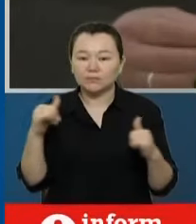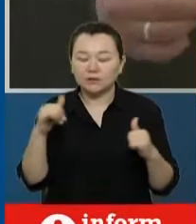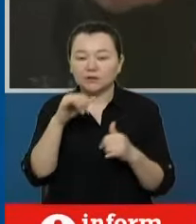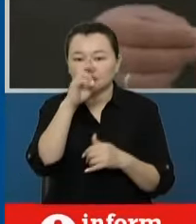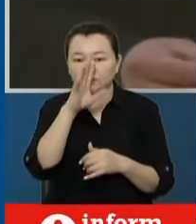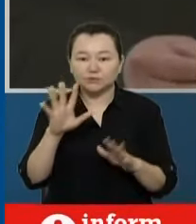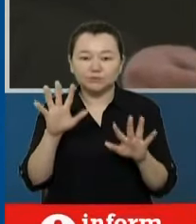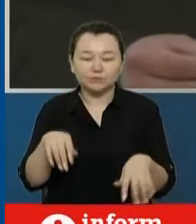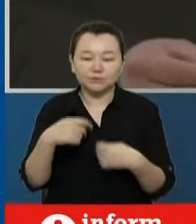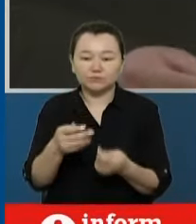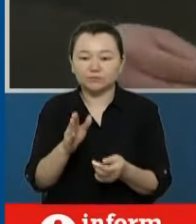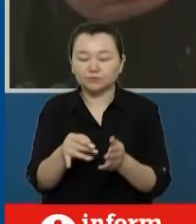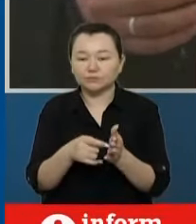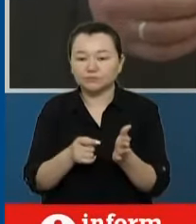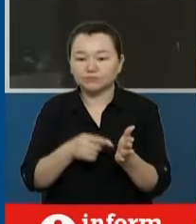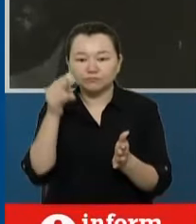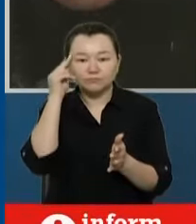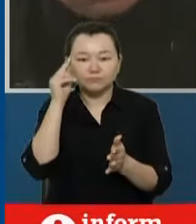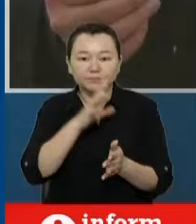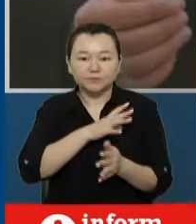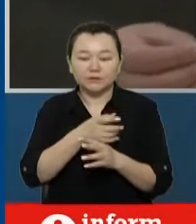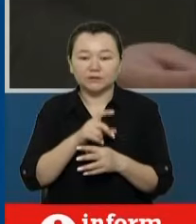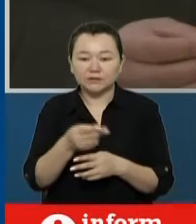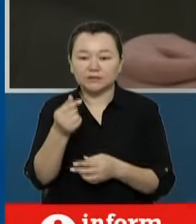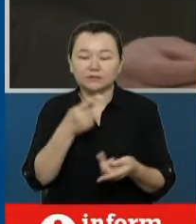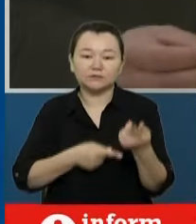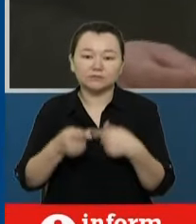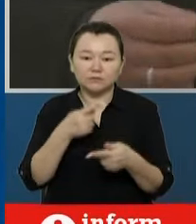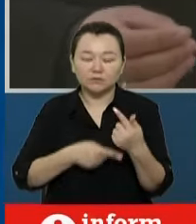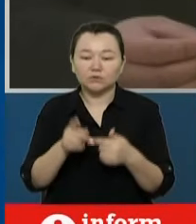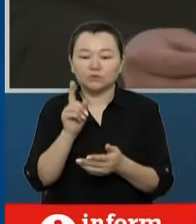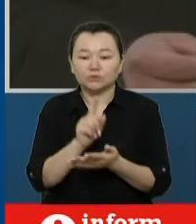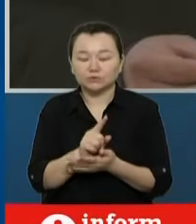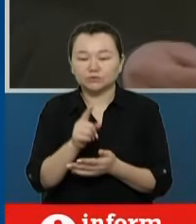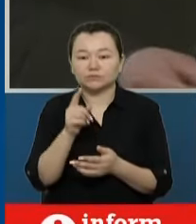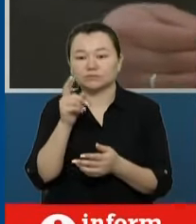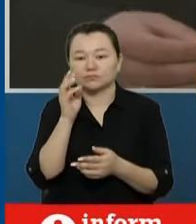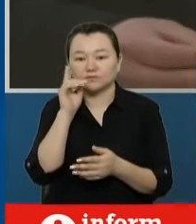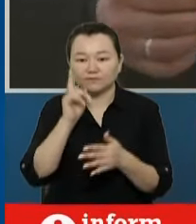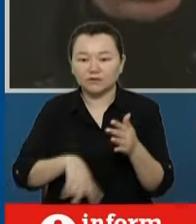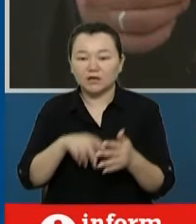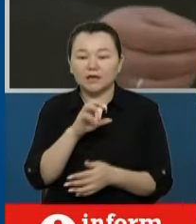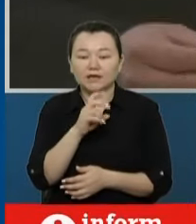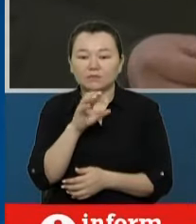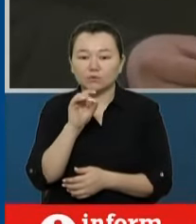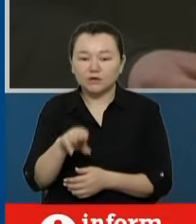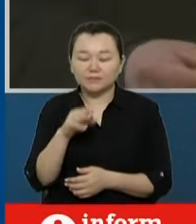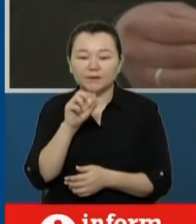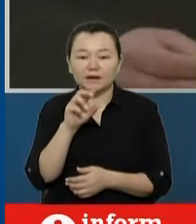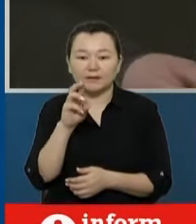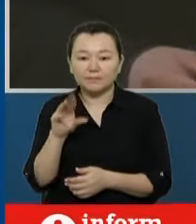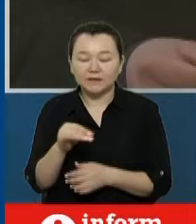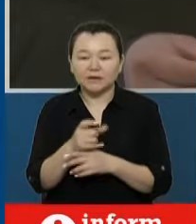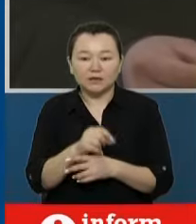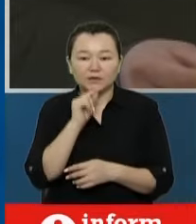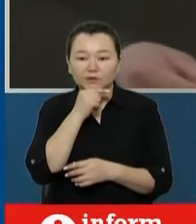ғана береді деген оймен бөлісті. Демек, қаражат кері қайтарына сенуге тиіс. Ал мәжілісмен Ермұрат Бәпи қазір елдің экономикалық жағдайы